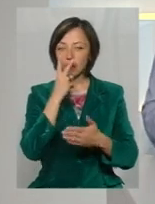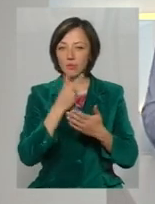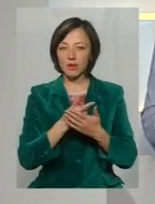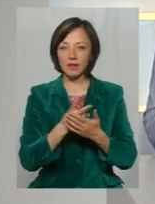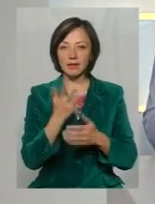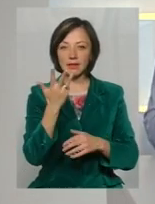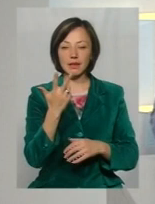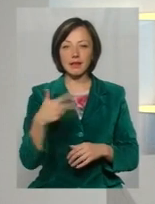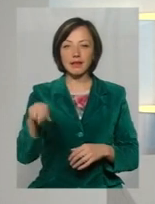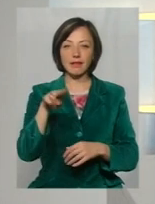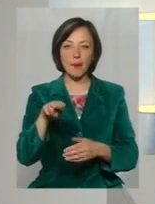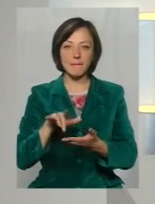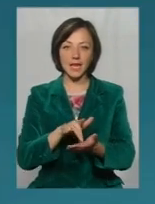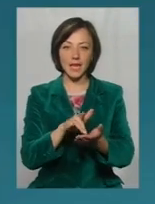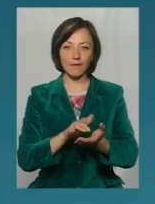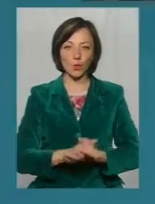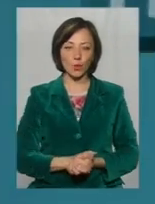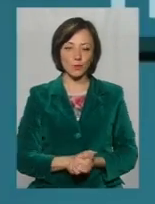на 3D-мандрівку.